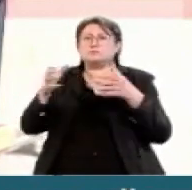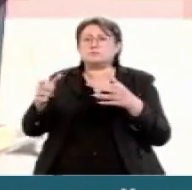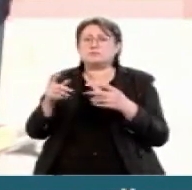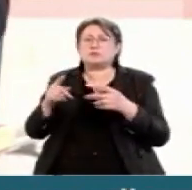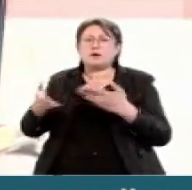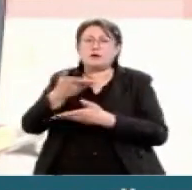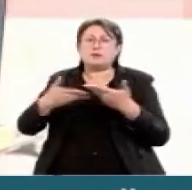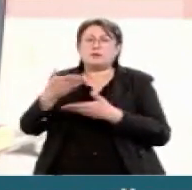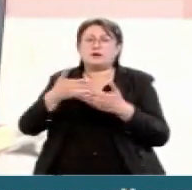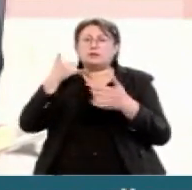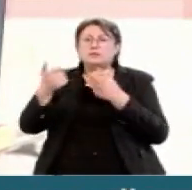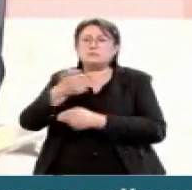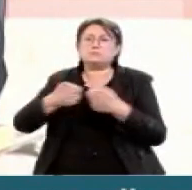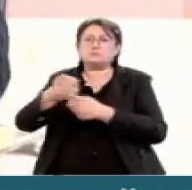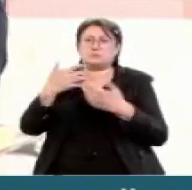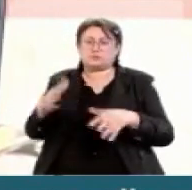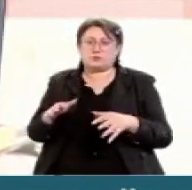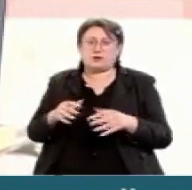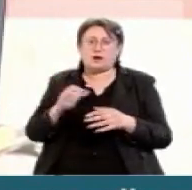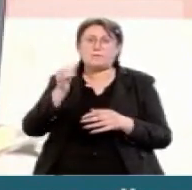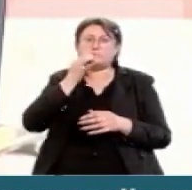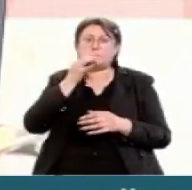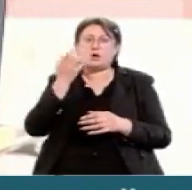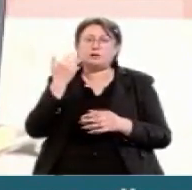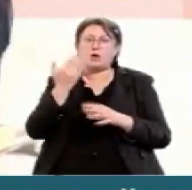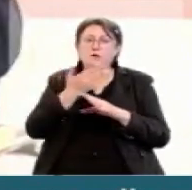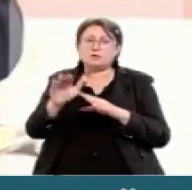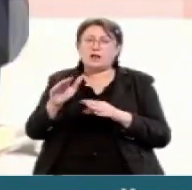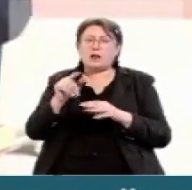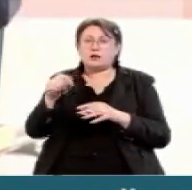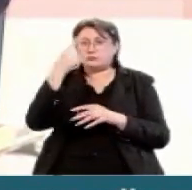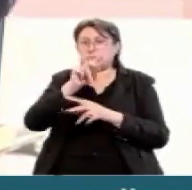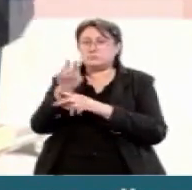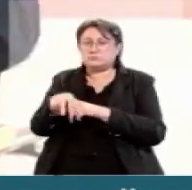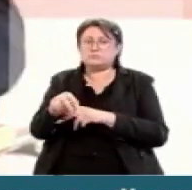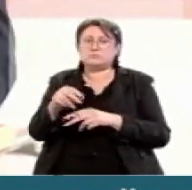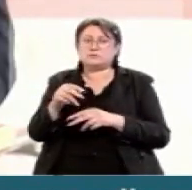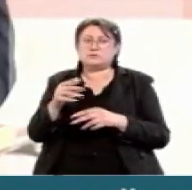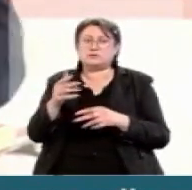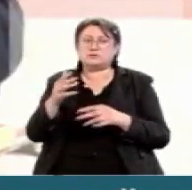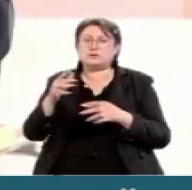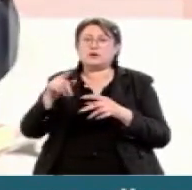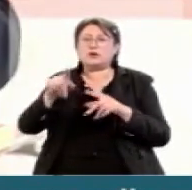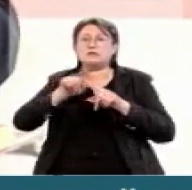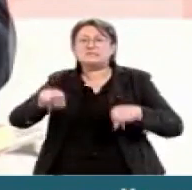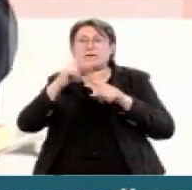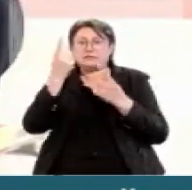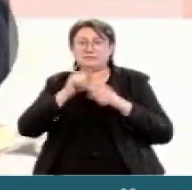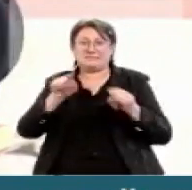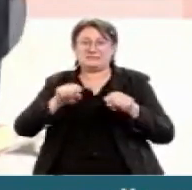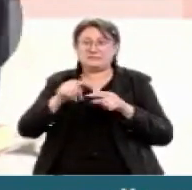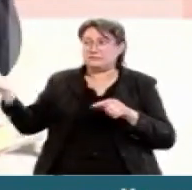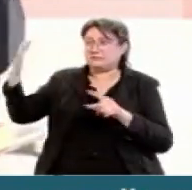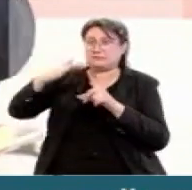шумят, кричат, орут. А потом, когда вот отдельно к нему приходишь, вот он там заводила, он отдельно приходит и говорит, вы